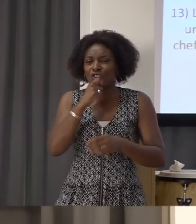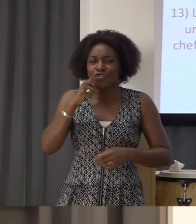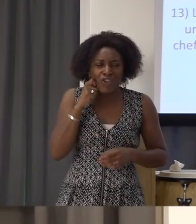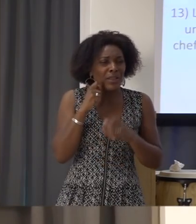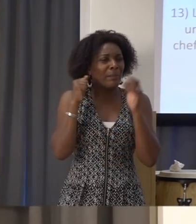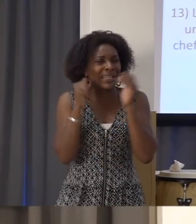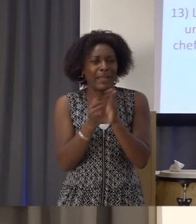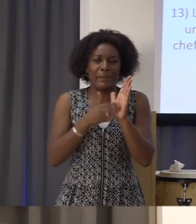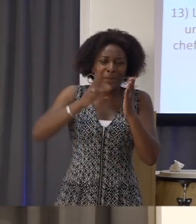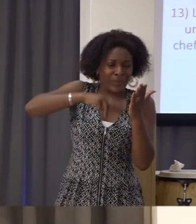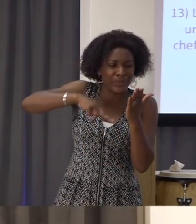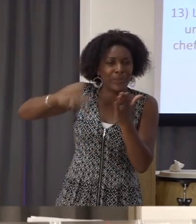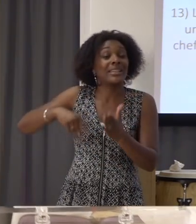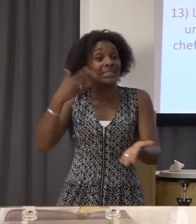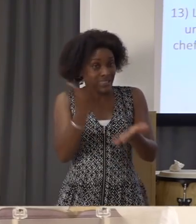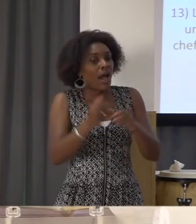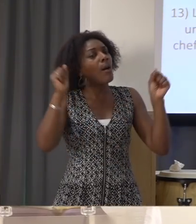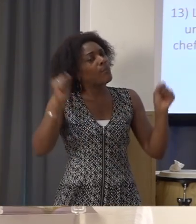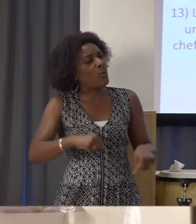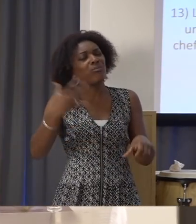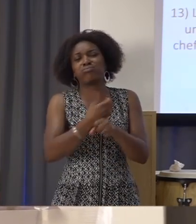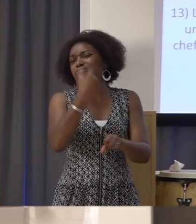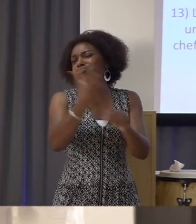Alléluia. Soyez bénis au nom de Jésus-Christ.